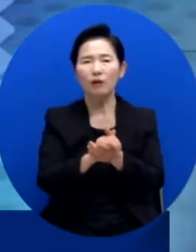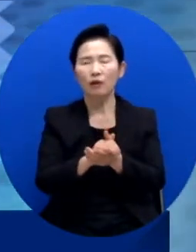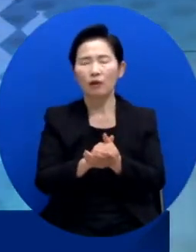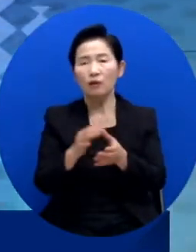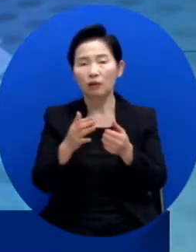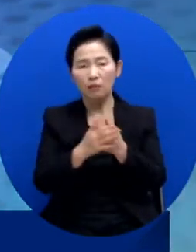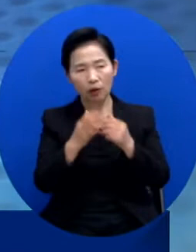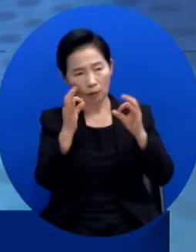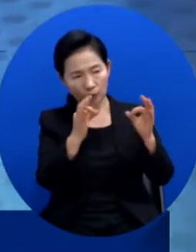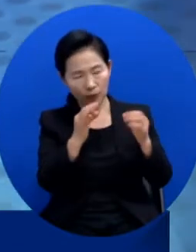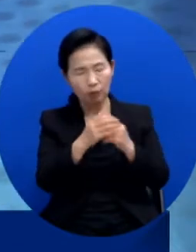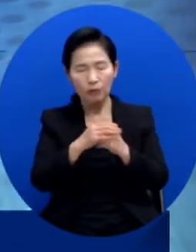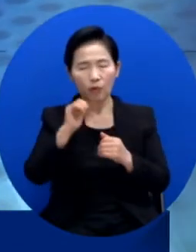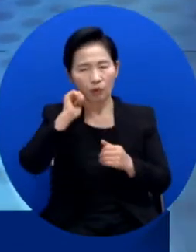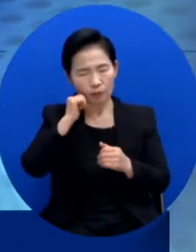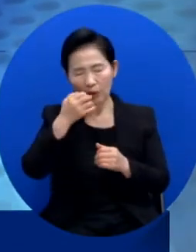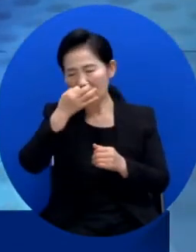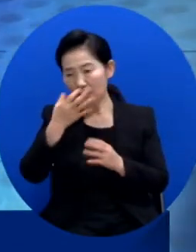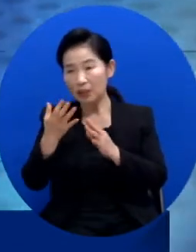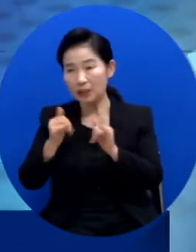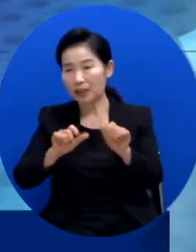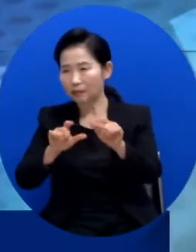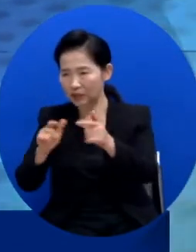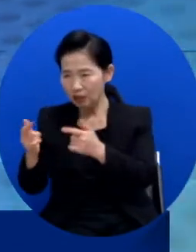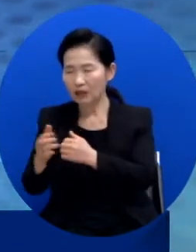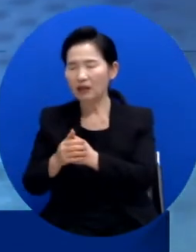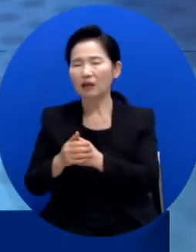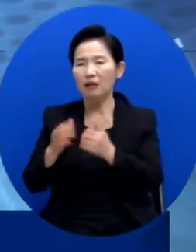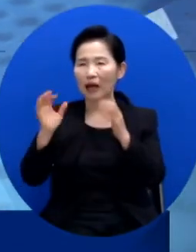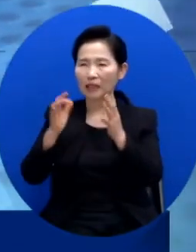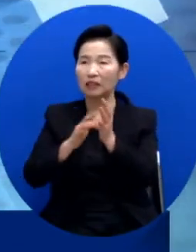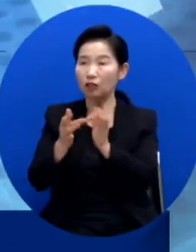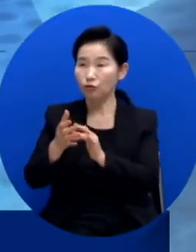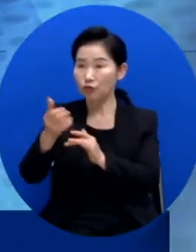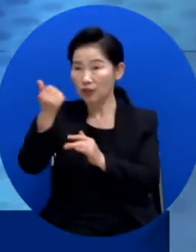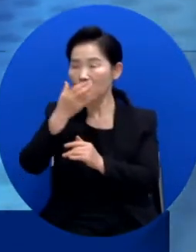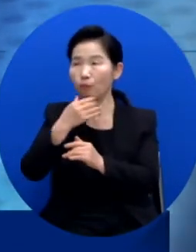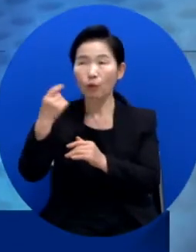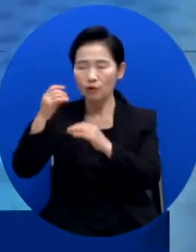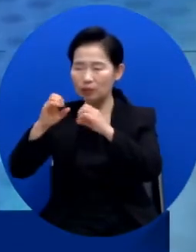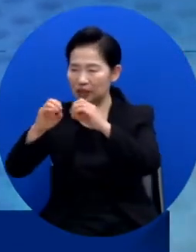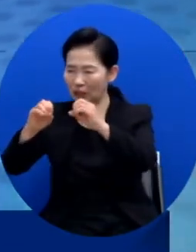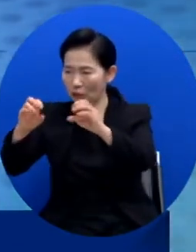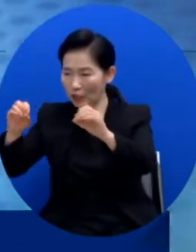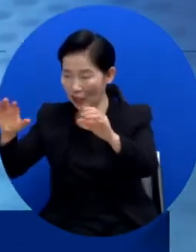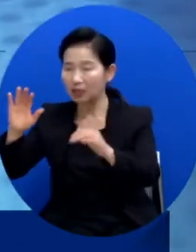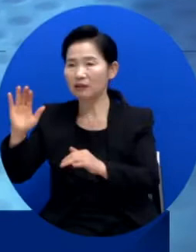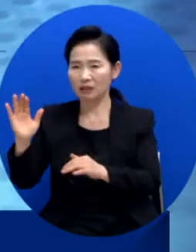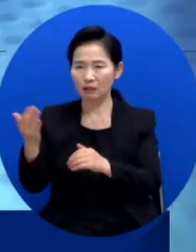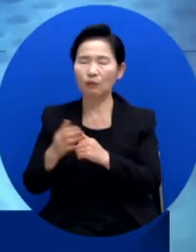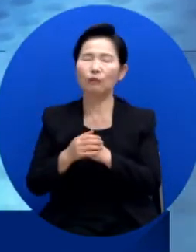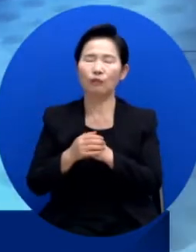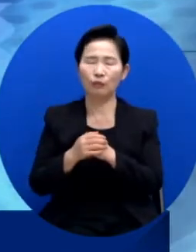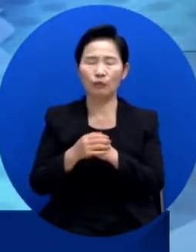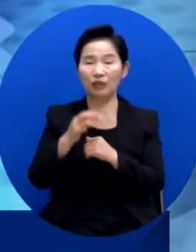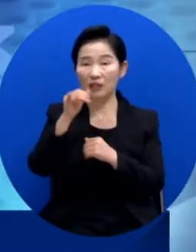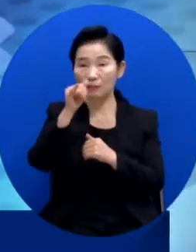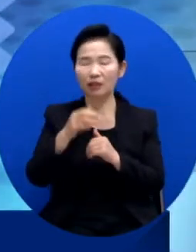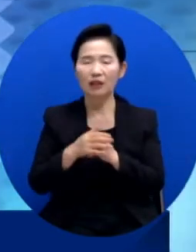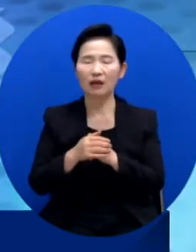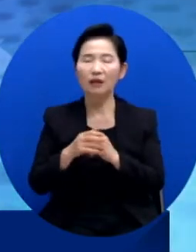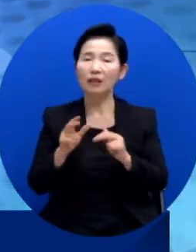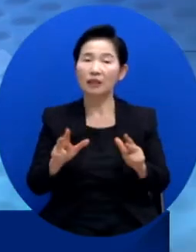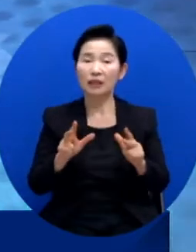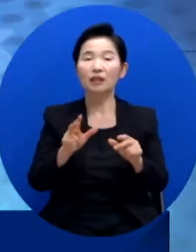힘든 사람들한테 먼저 아기 예수의 탄생이 복음이 전해지고 그곳으로 오셨는데 지금